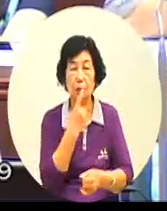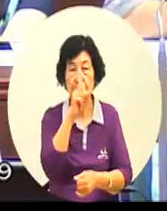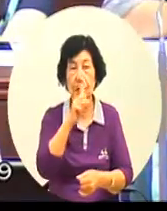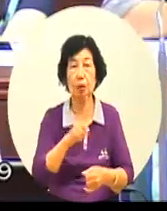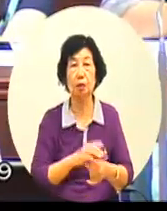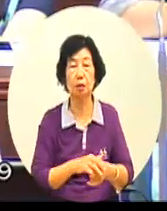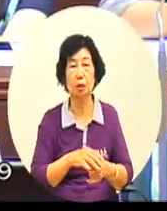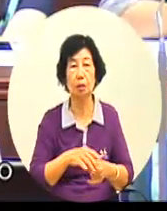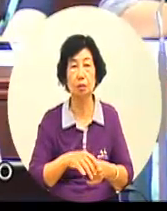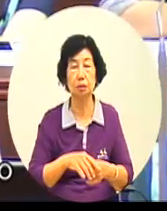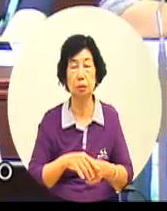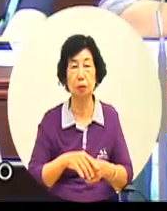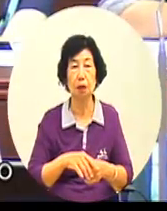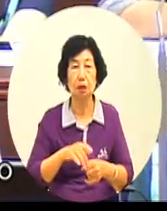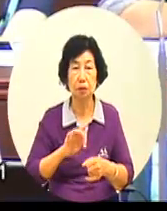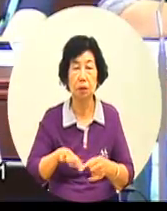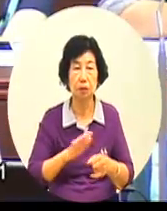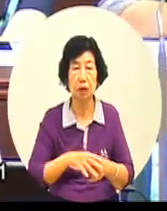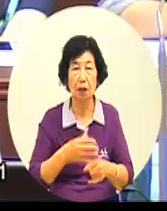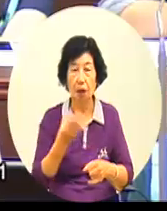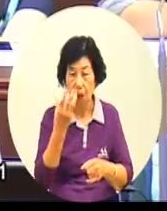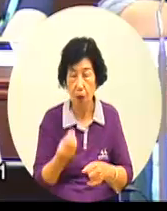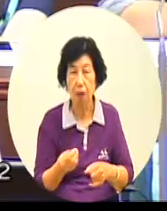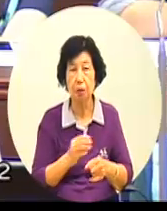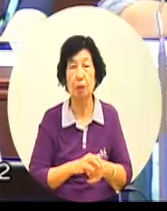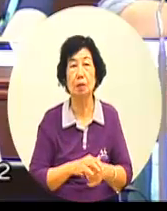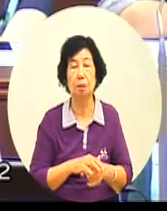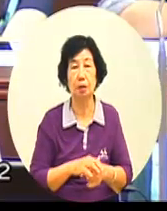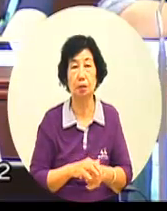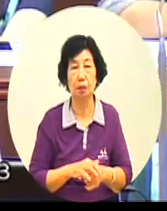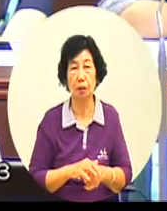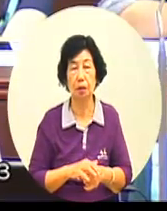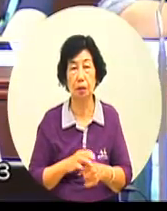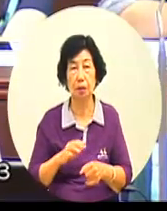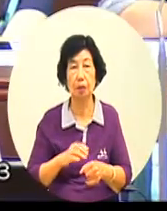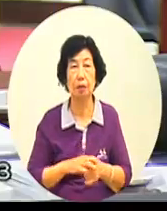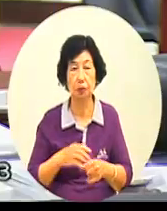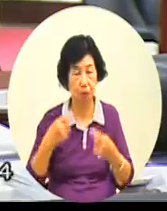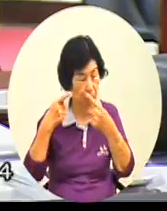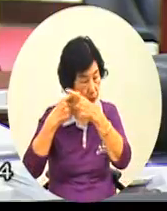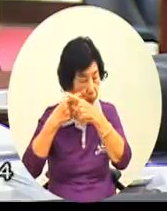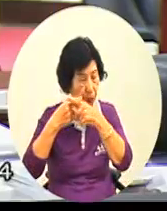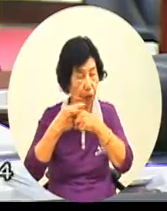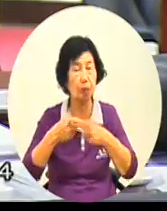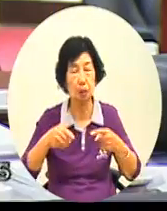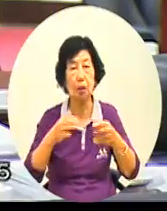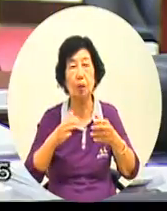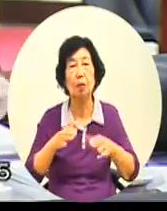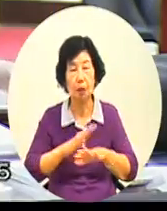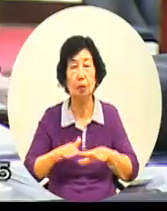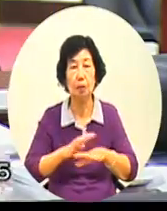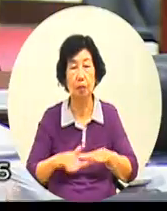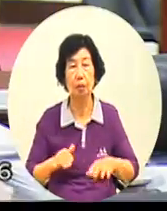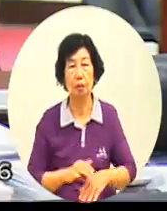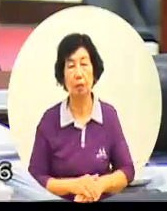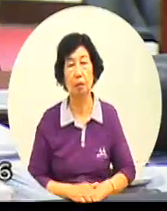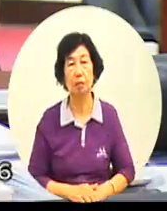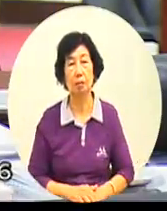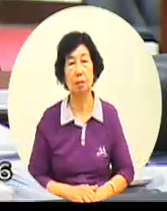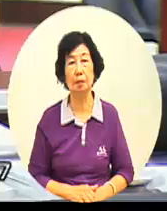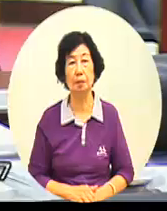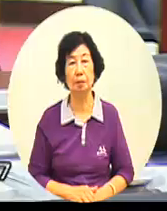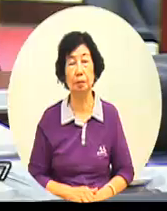想可能回去再多做一些研究， 好， 收集资料。 这个我们再来研究了。好，局长你请坐。好，谢谢。